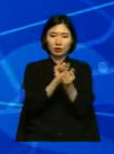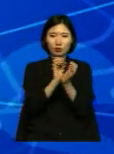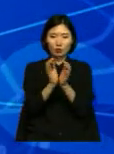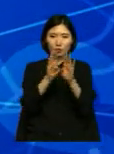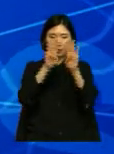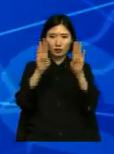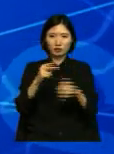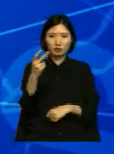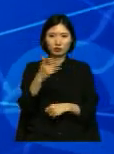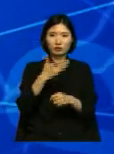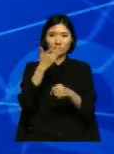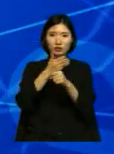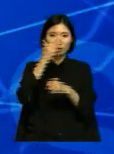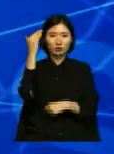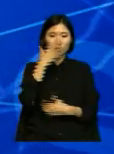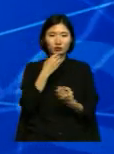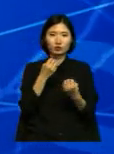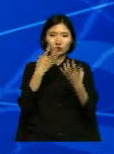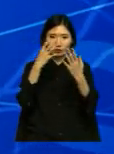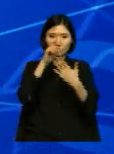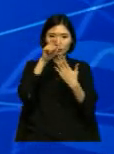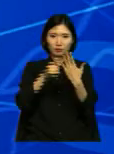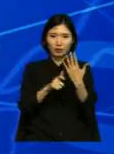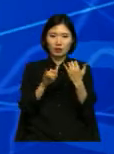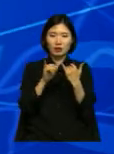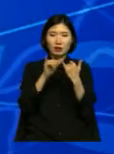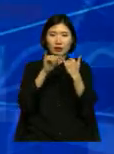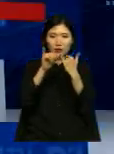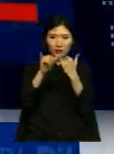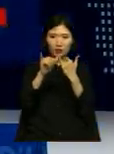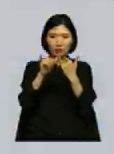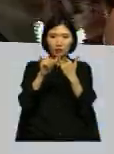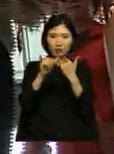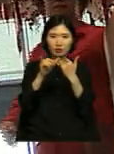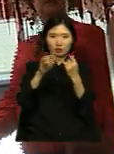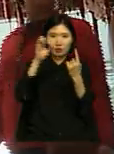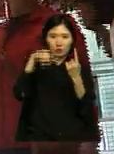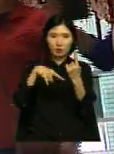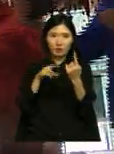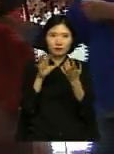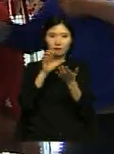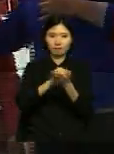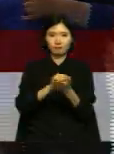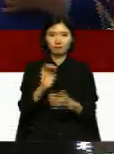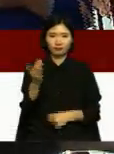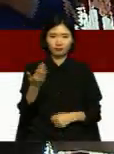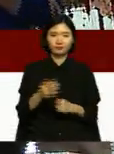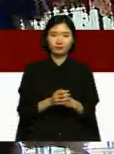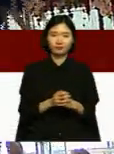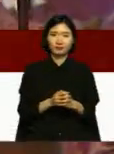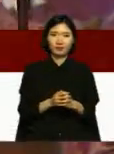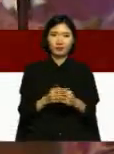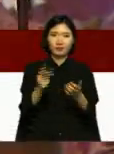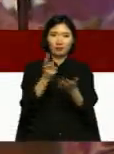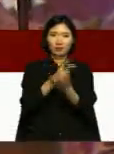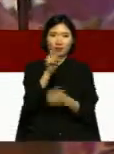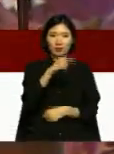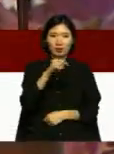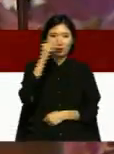고양국제꽃박람회가 2019 대한민국 축제콘텐츠대상 축제경제부문 대상을 수상했습니다.